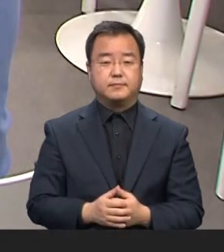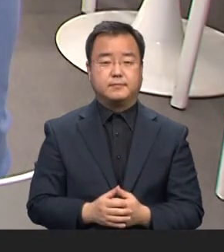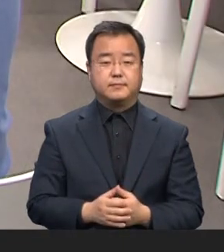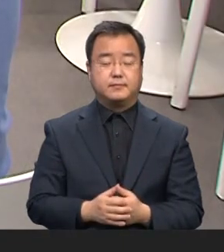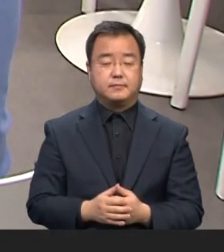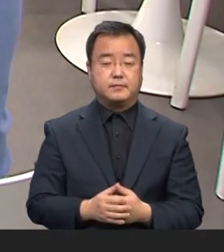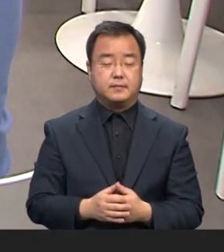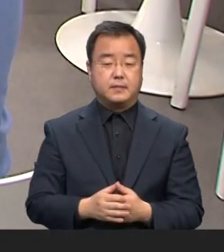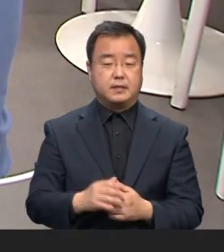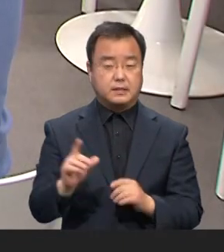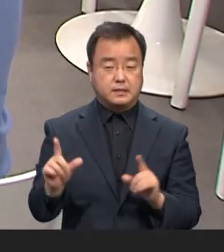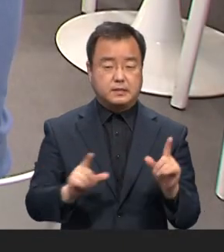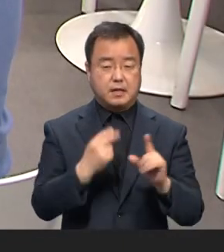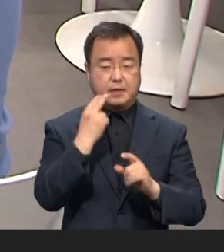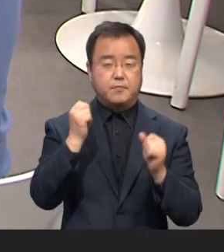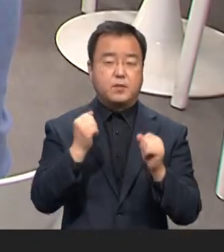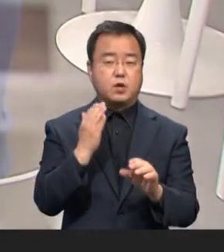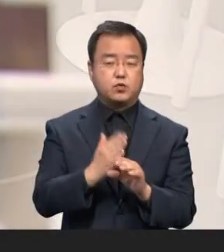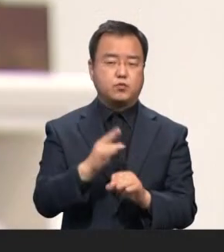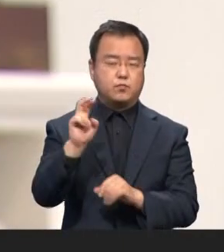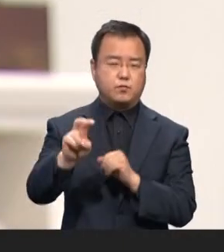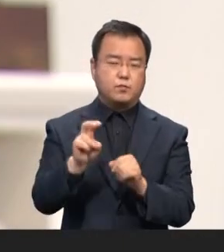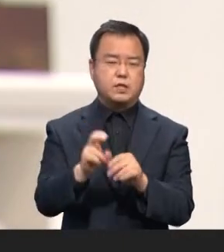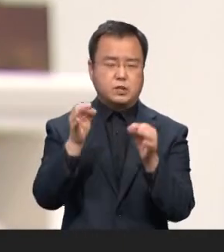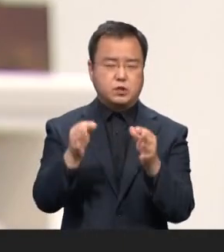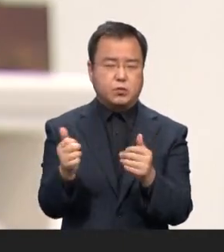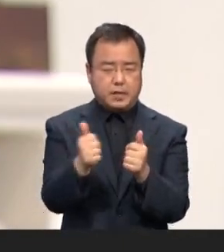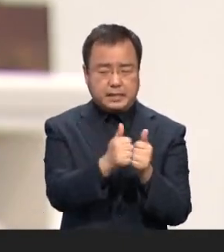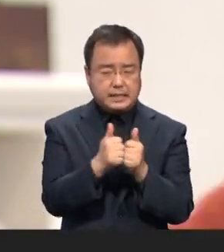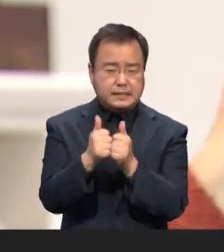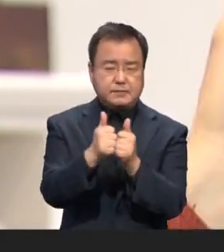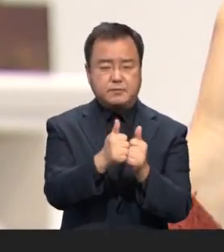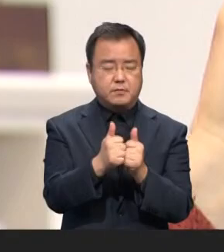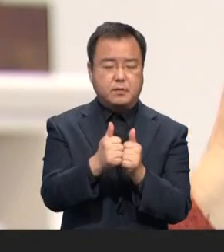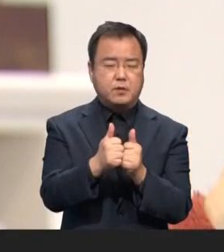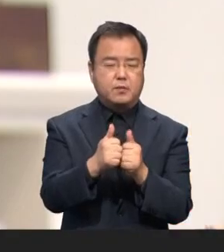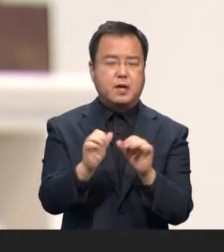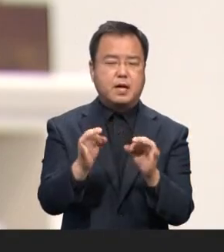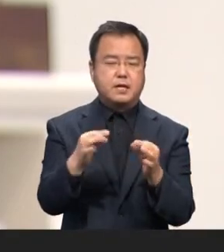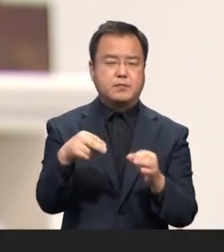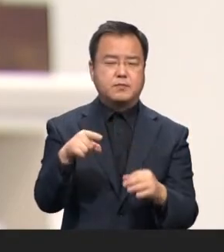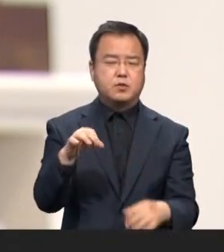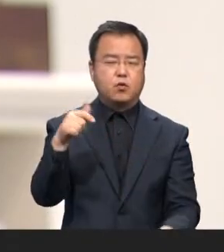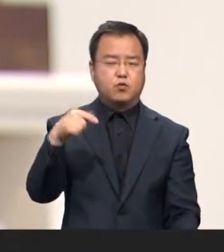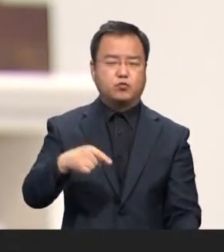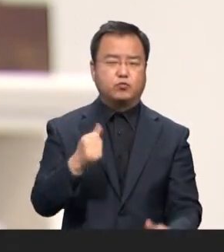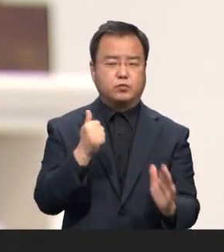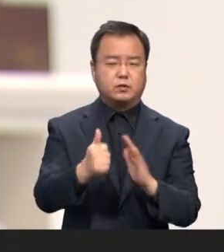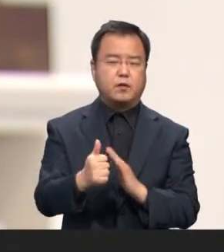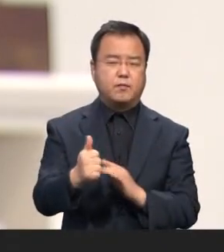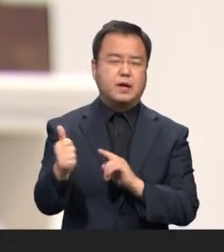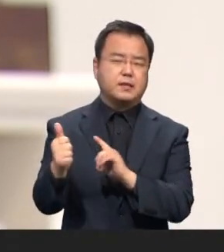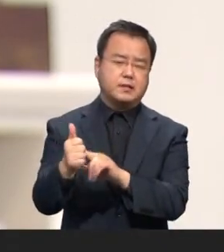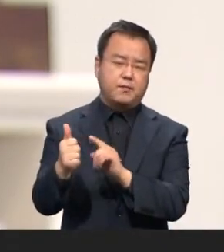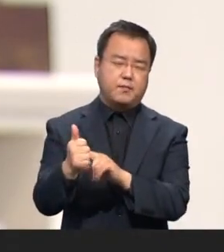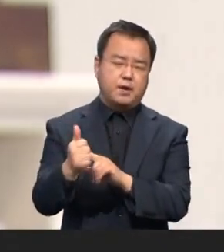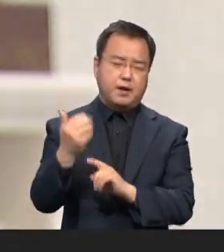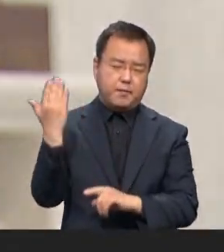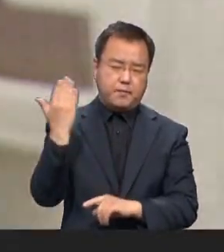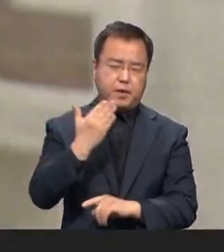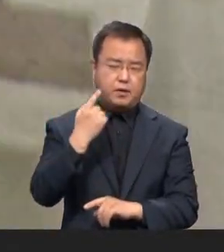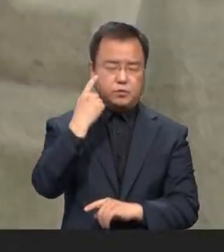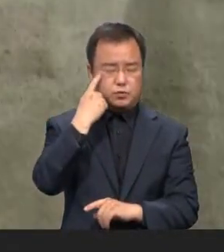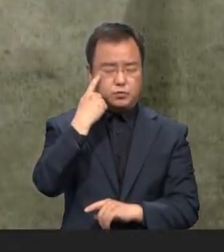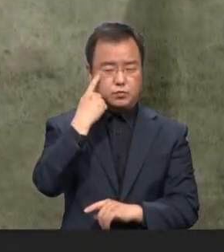생전에 20년 동안 고인의 곁을 지켜온 김성구 대표는 그의 맑고 깊은 눈빛을 아직도 기억합니다.